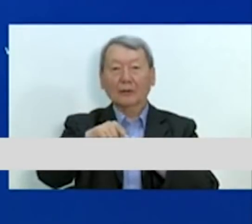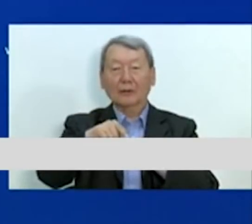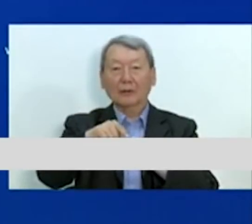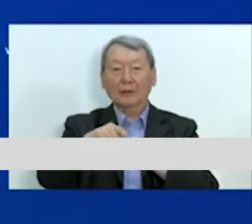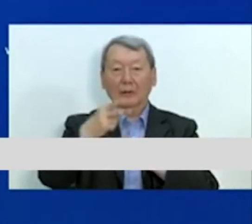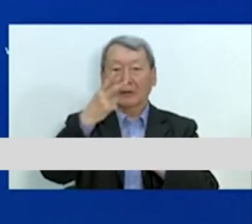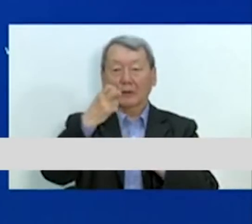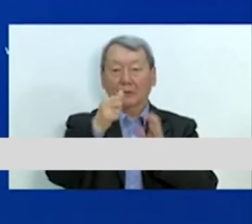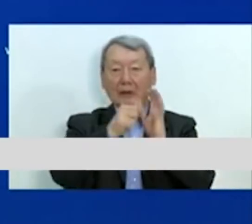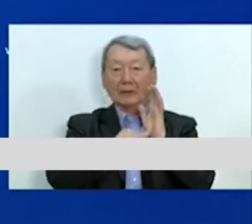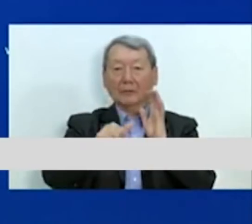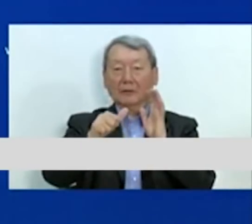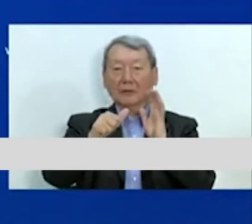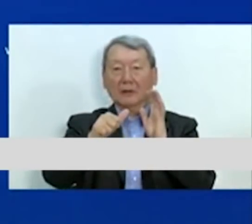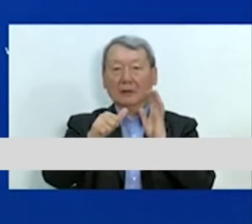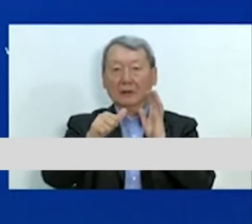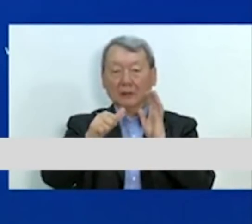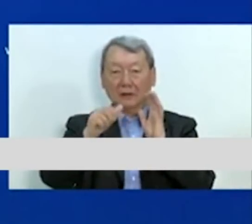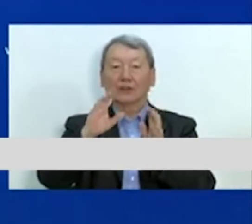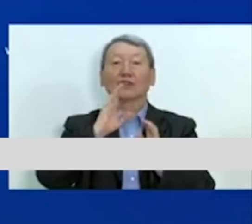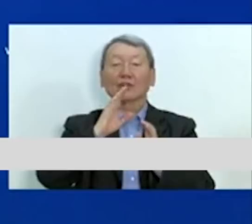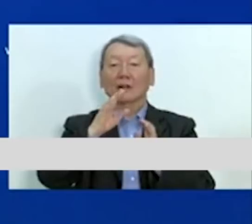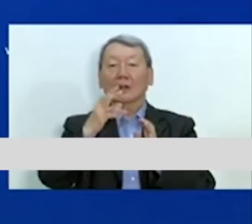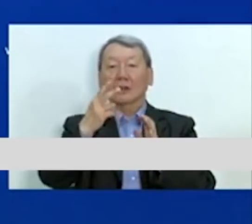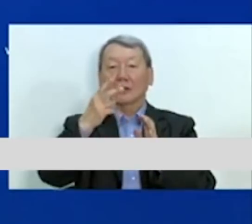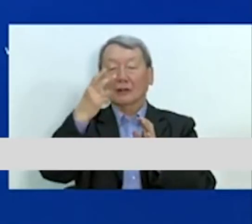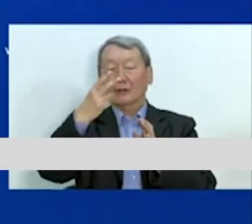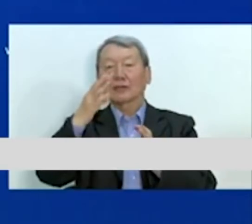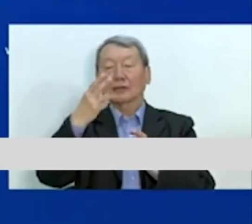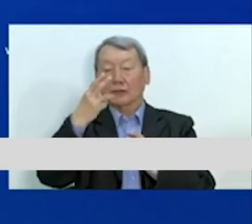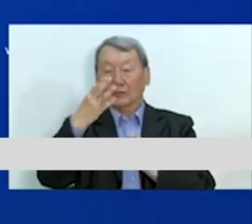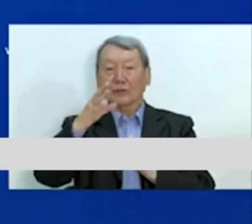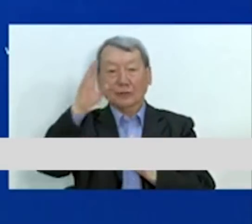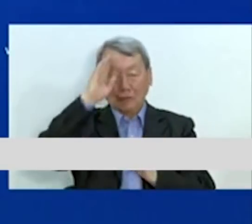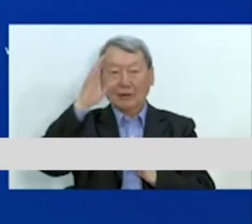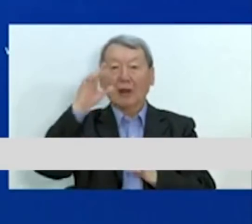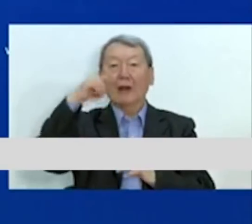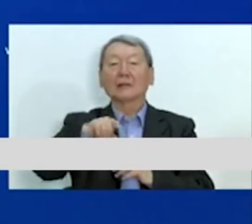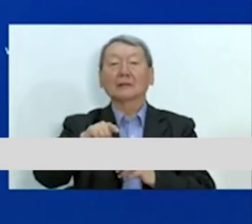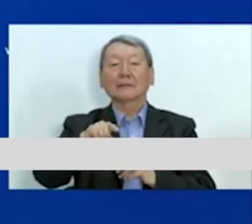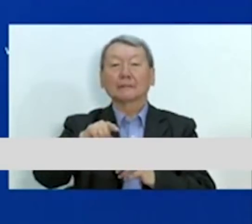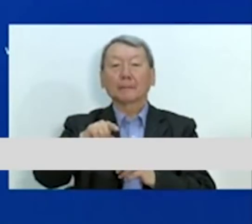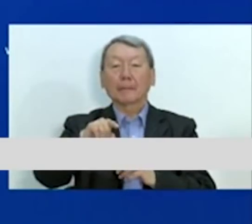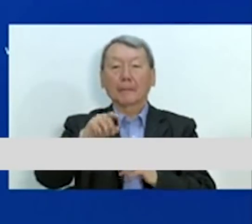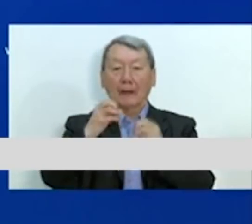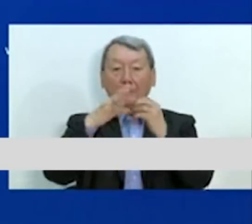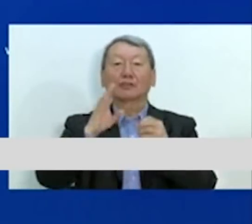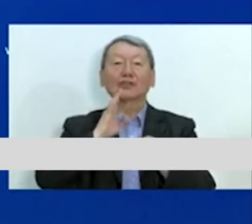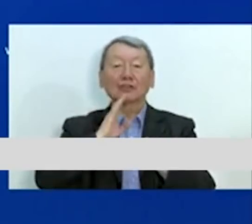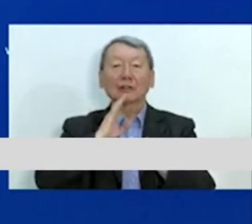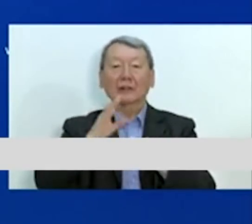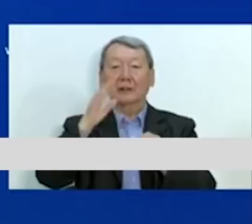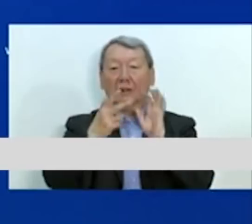ичинен 266 аял кишилер, 223 эркек. Жаңы учурлардын ичинде 15